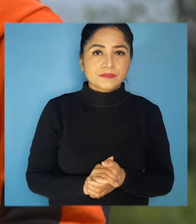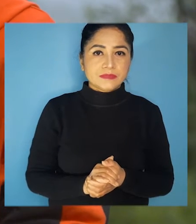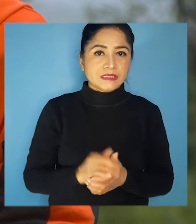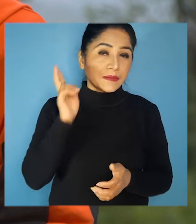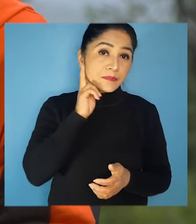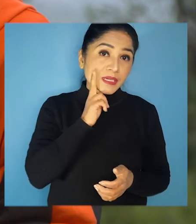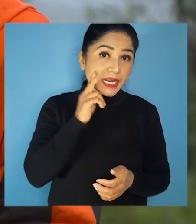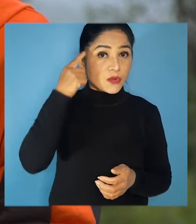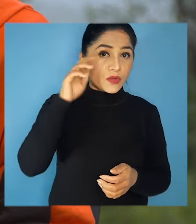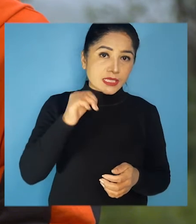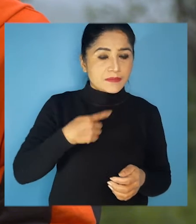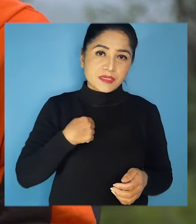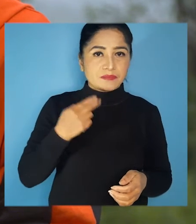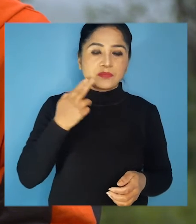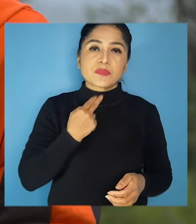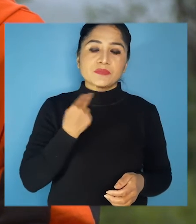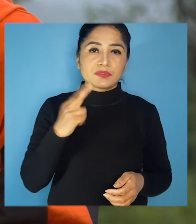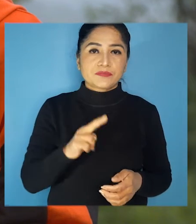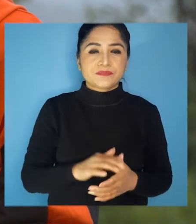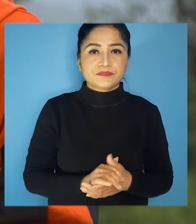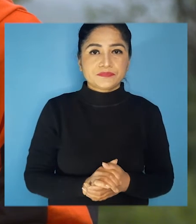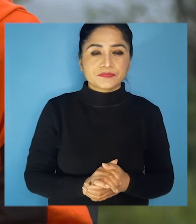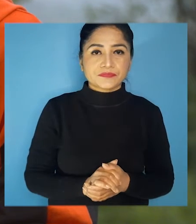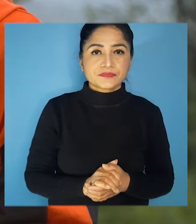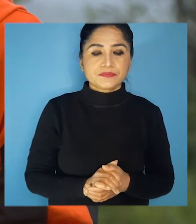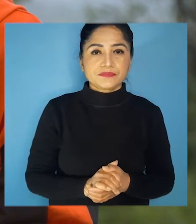कान नसुन्ने केटीको कथा मलाई मन पर्यो